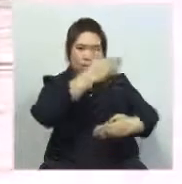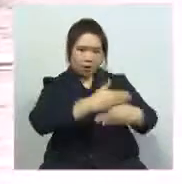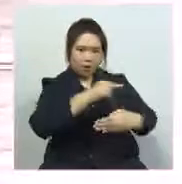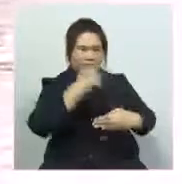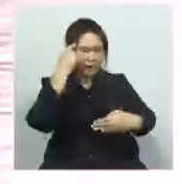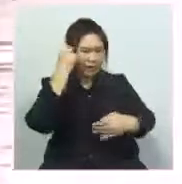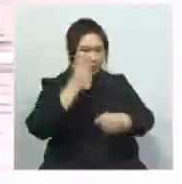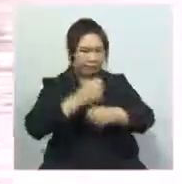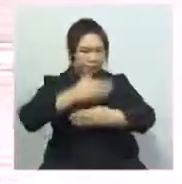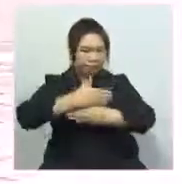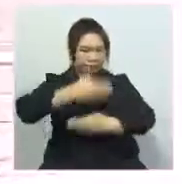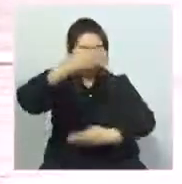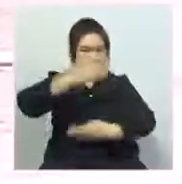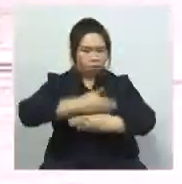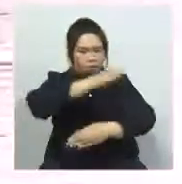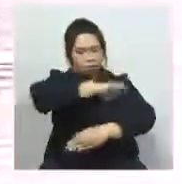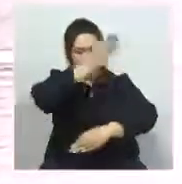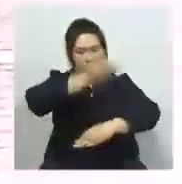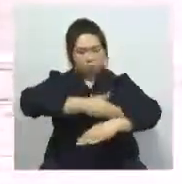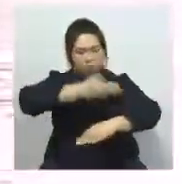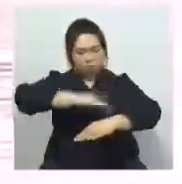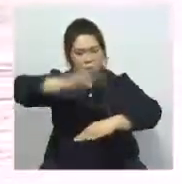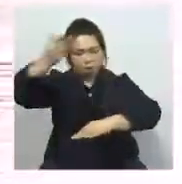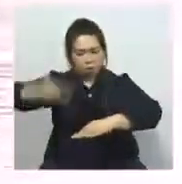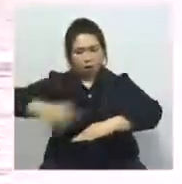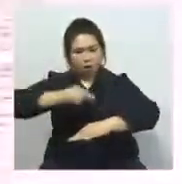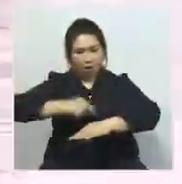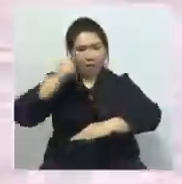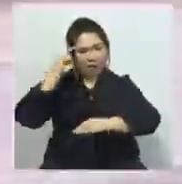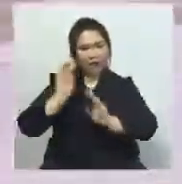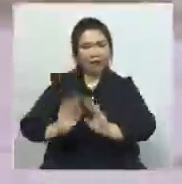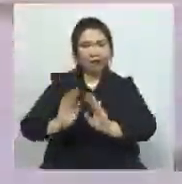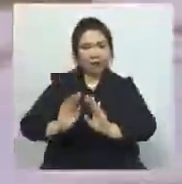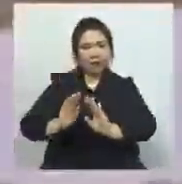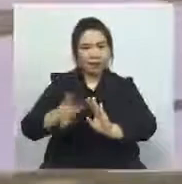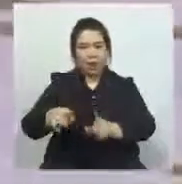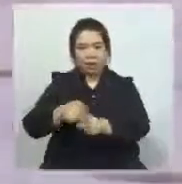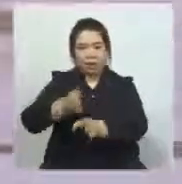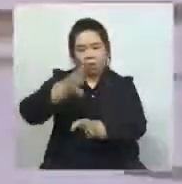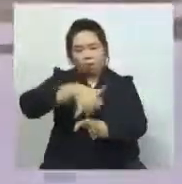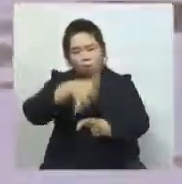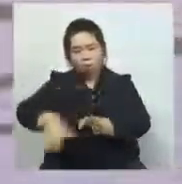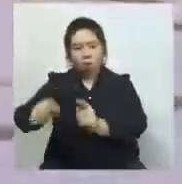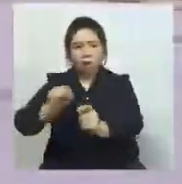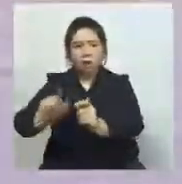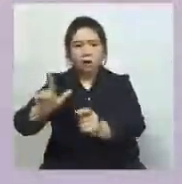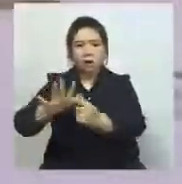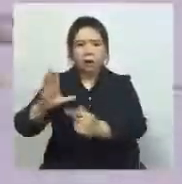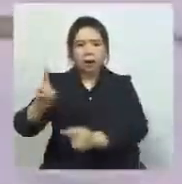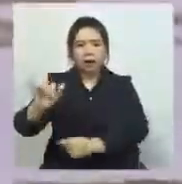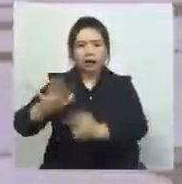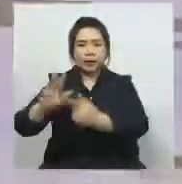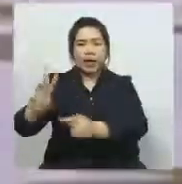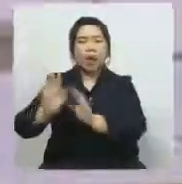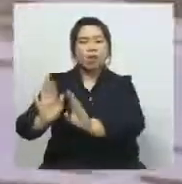างประตูระบายน้ำเขาชนกันเพื่อเก็บน้ำในลำน้ำชะลอการไหลเข้าสู่อำเภอลาดยาว